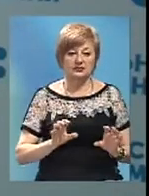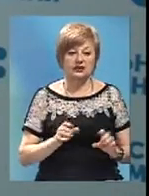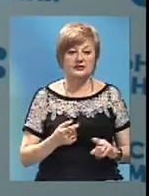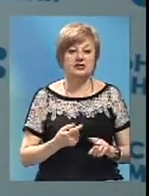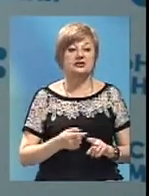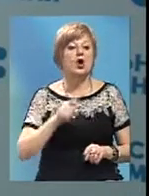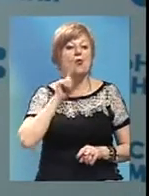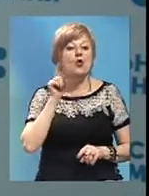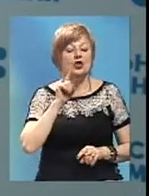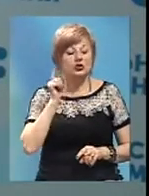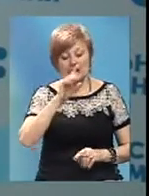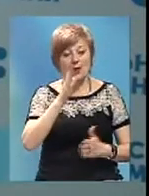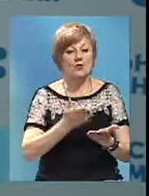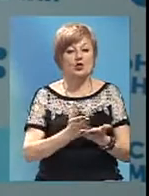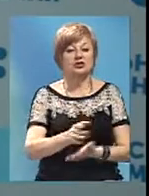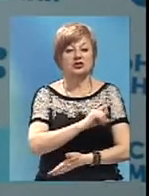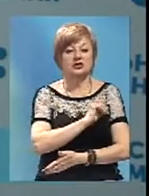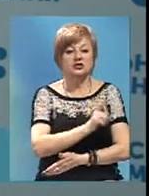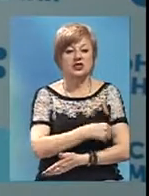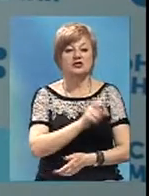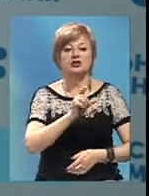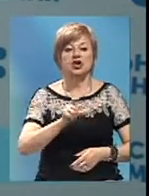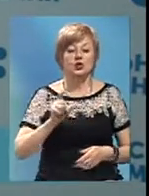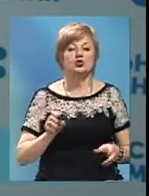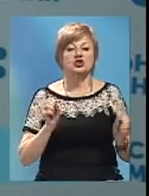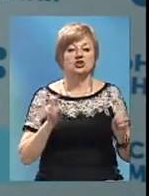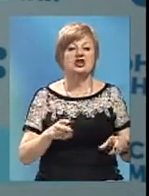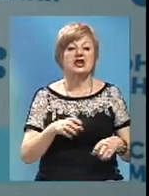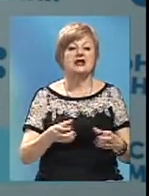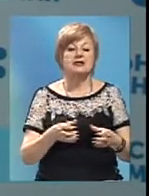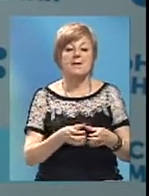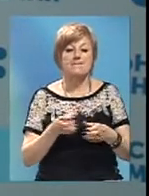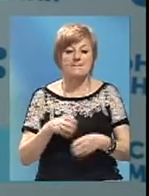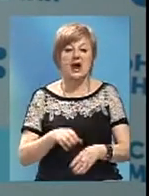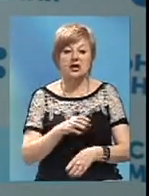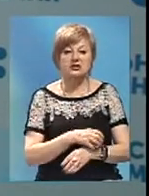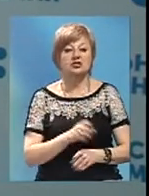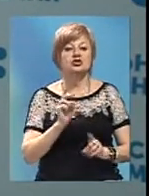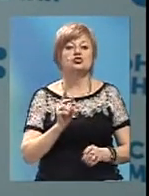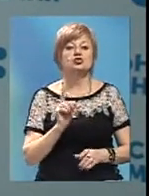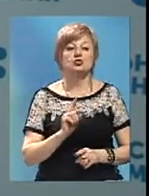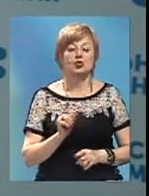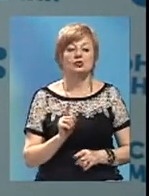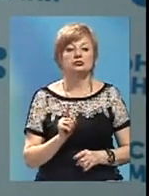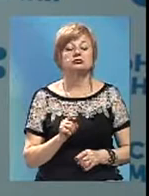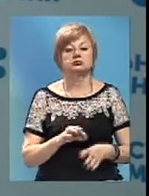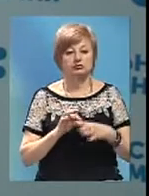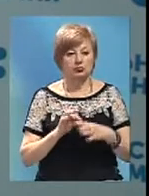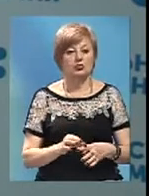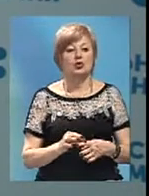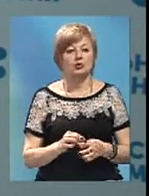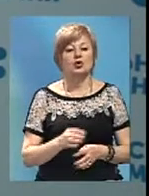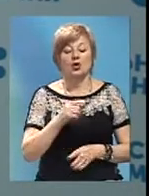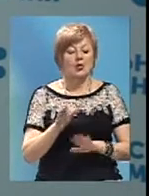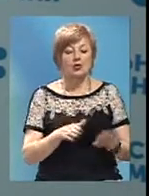молода політична сила, люди, члени партії якої пройшли і Майдан, і війну,